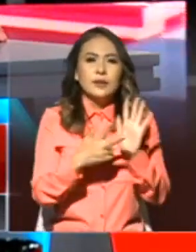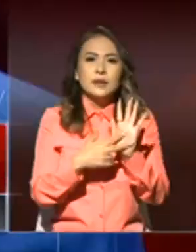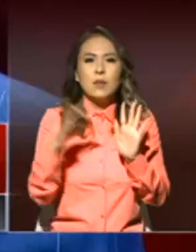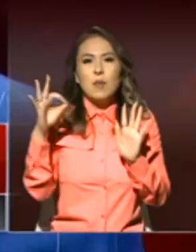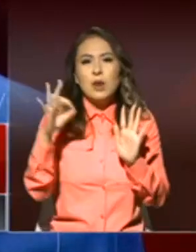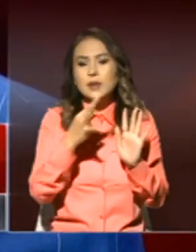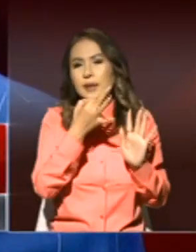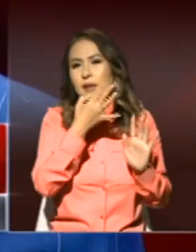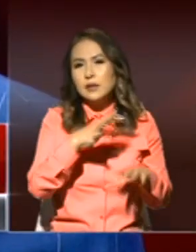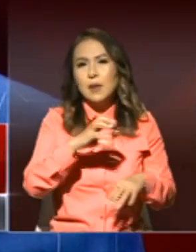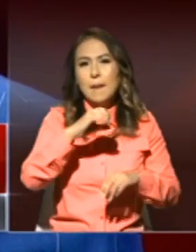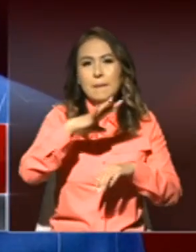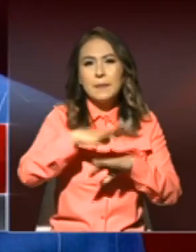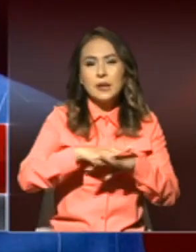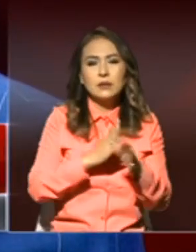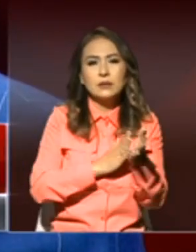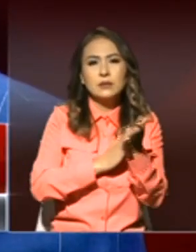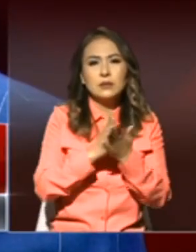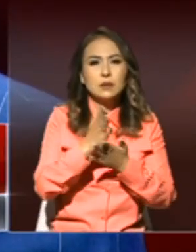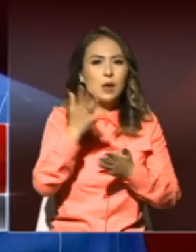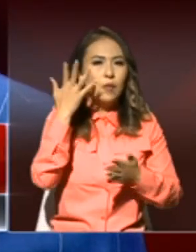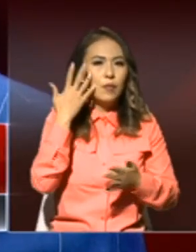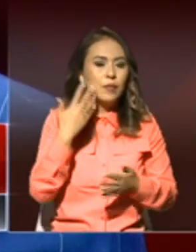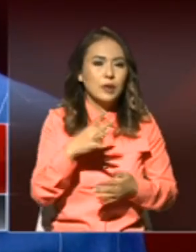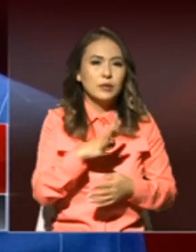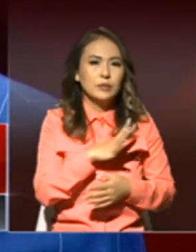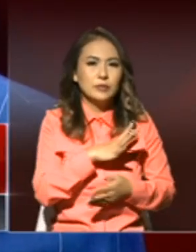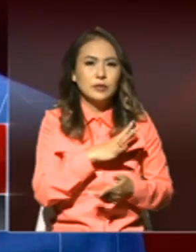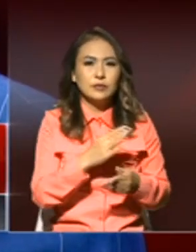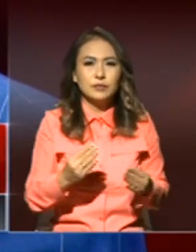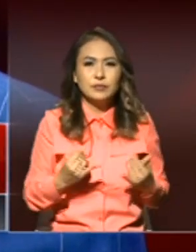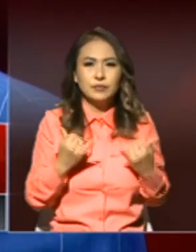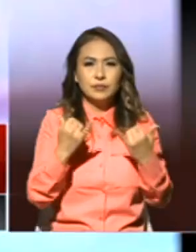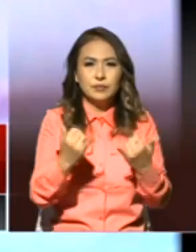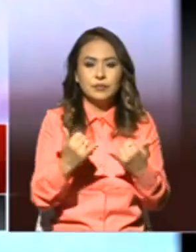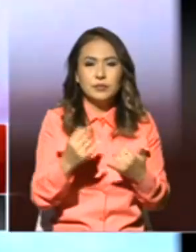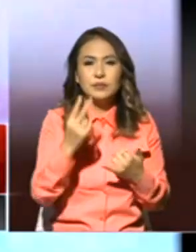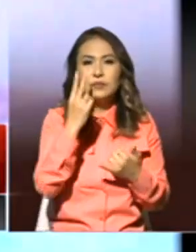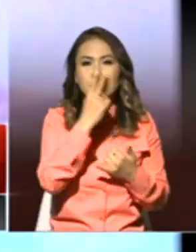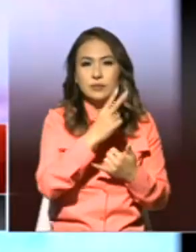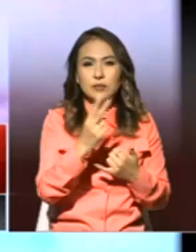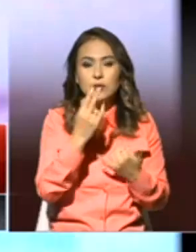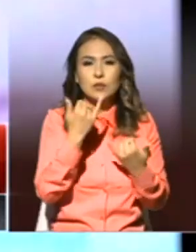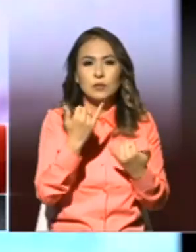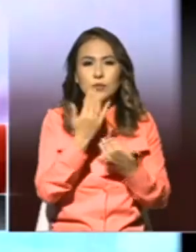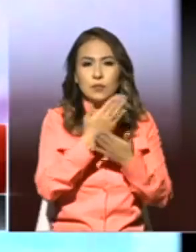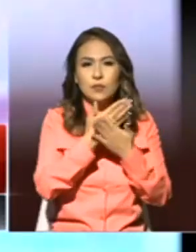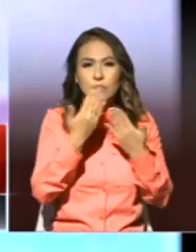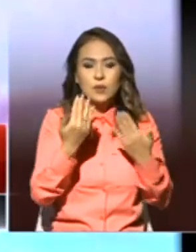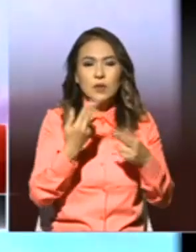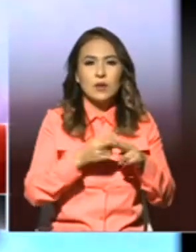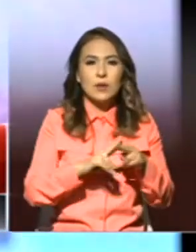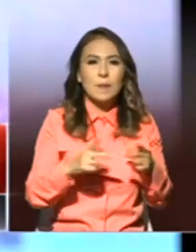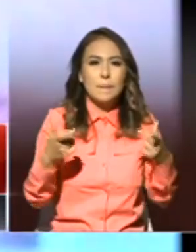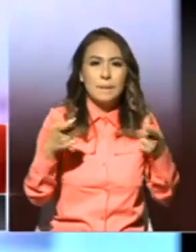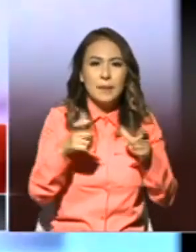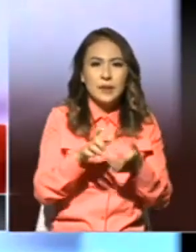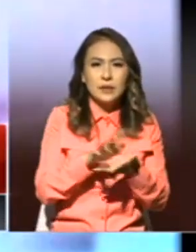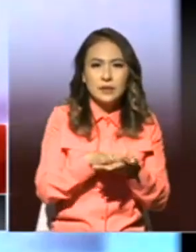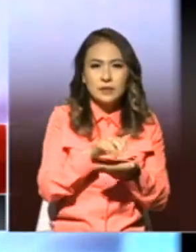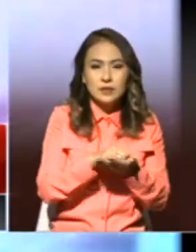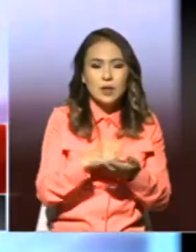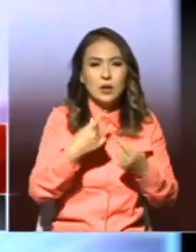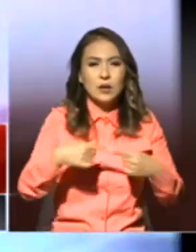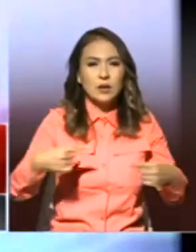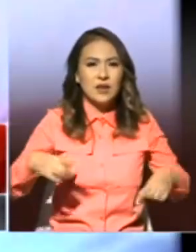келген банктің есігін қаққан кезде сізге ипотекалық несие беру керек еді. Бүгінде біз соны көру керек едік, жоқ бірақ. Оған енді пандемия әсер етті дейді, тағы да